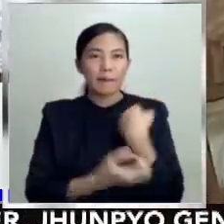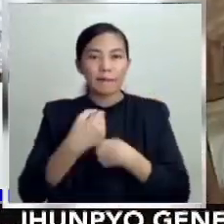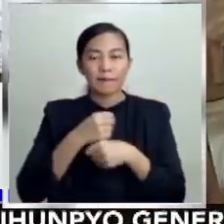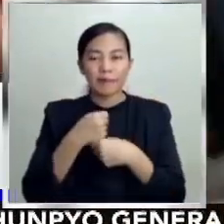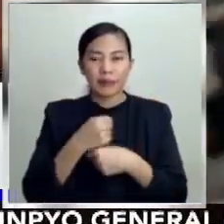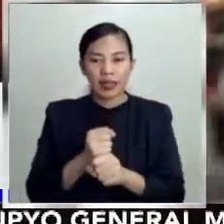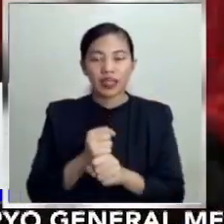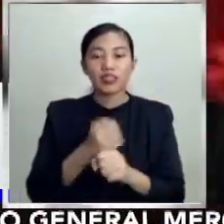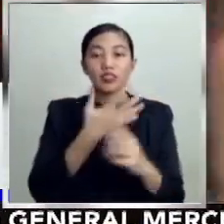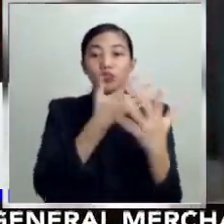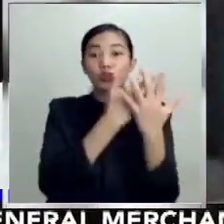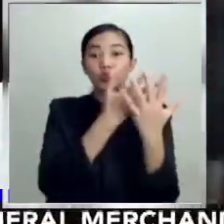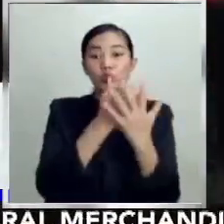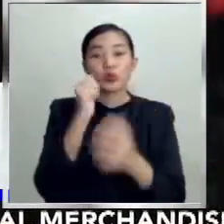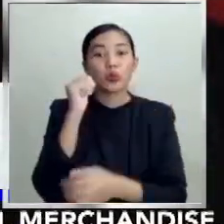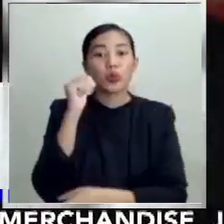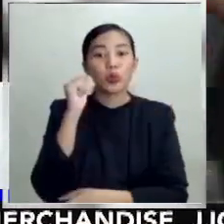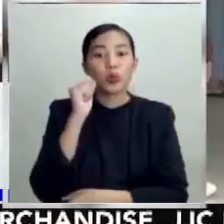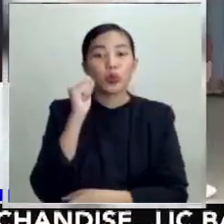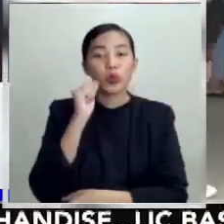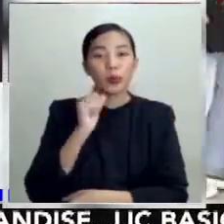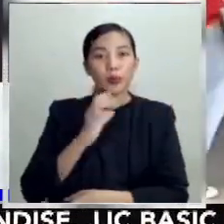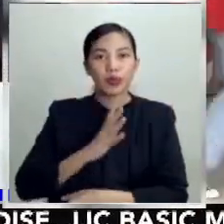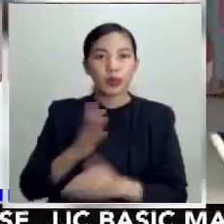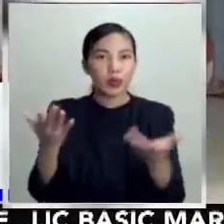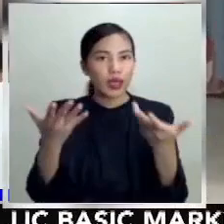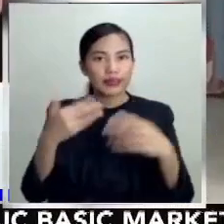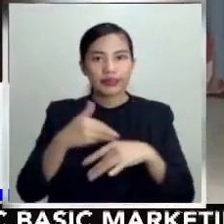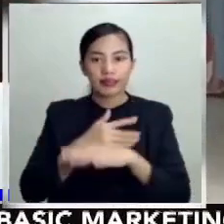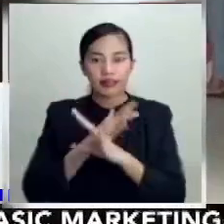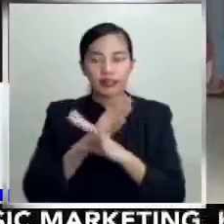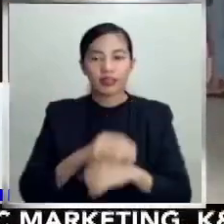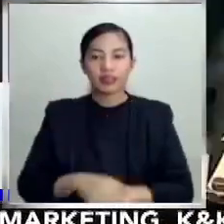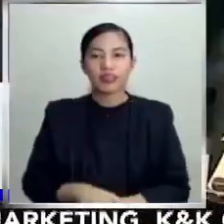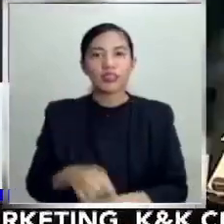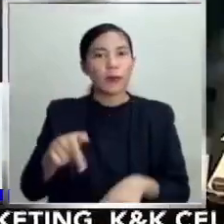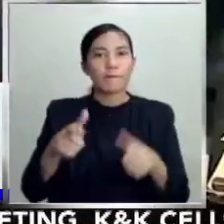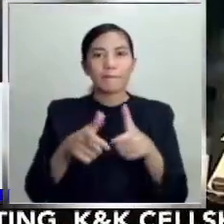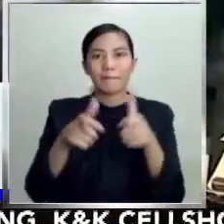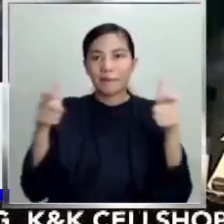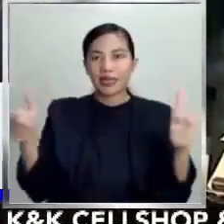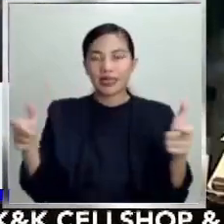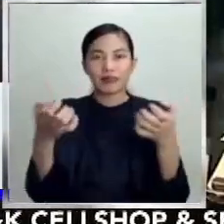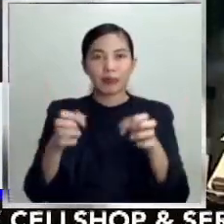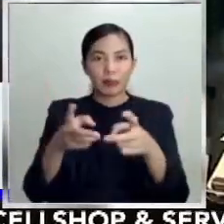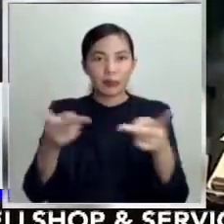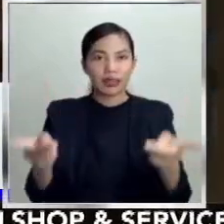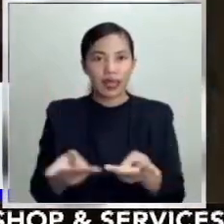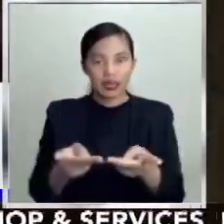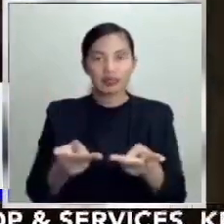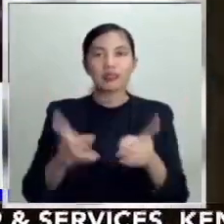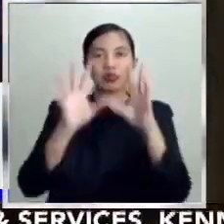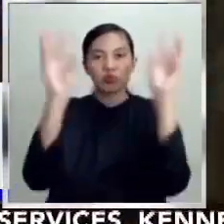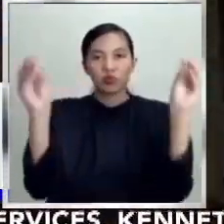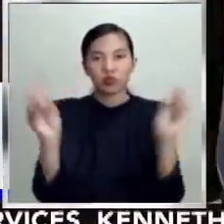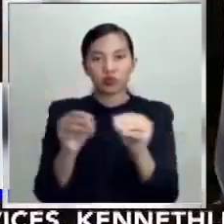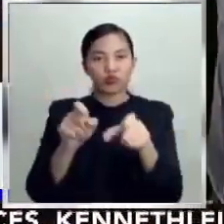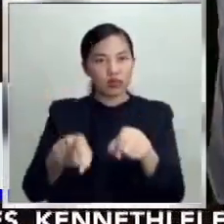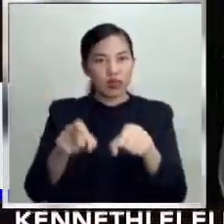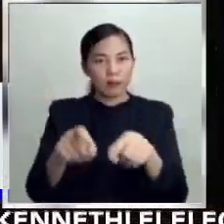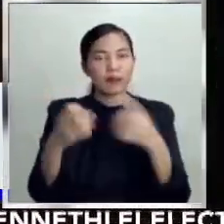Davao. Ito yung pinakamalaking venue natin for Noel Bazaar this 2022. Marami dito pwedeng pamiling mga